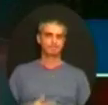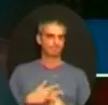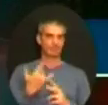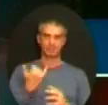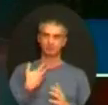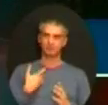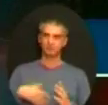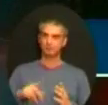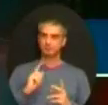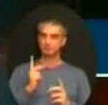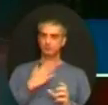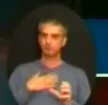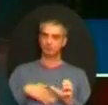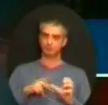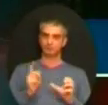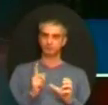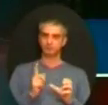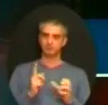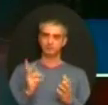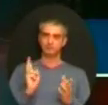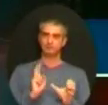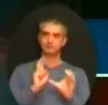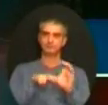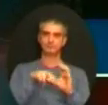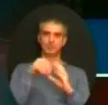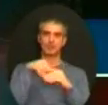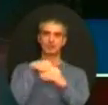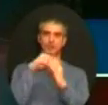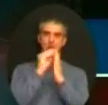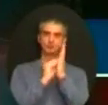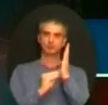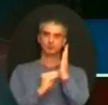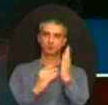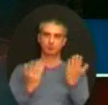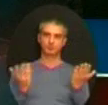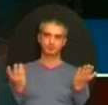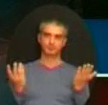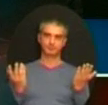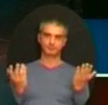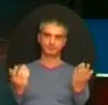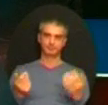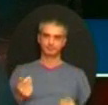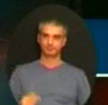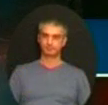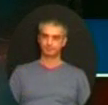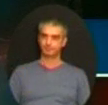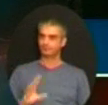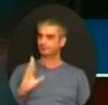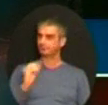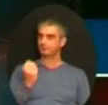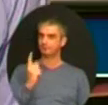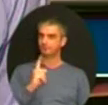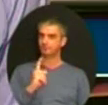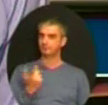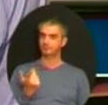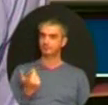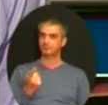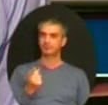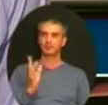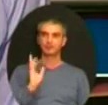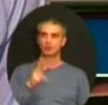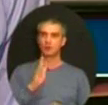להיכנס, רק אלה שרוצים, רוצים להיכנס לתוך הרשימה, אבל הם עדיין לא מעמד. מה זה לא מעמד? הם